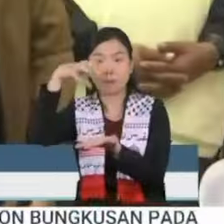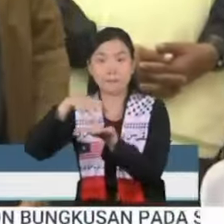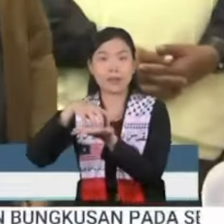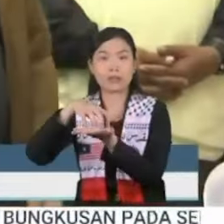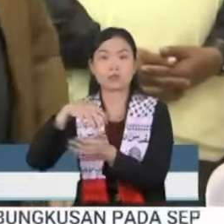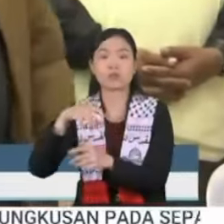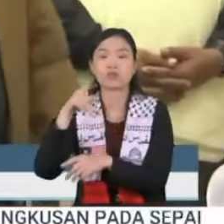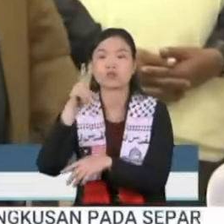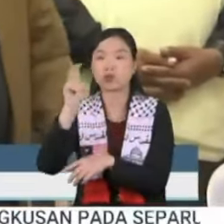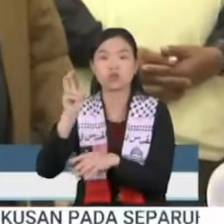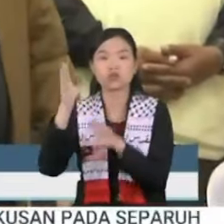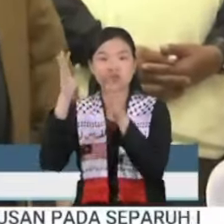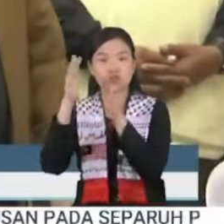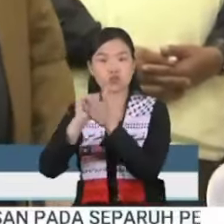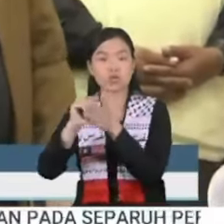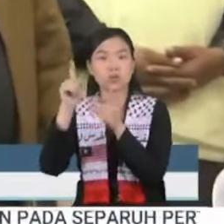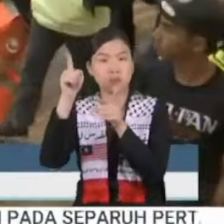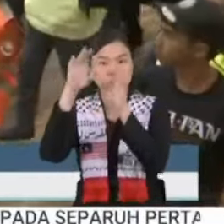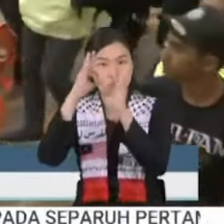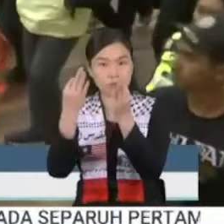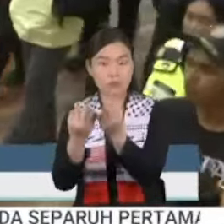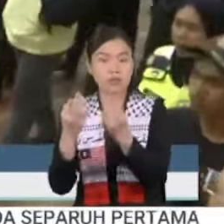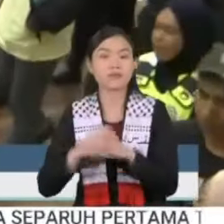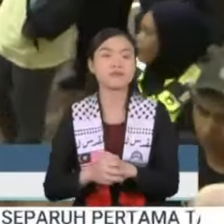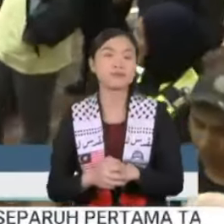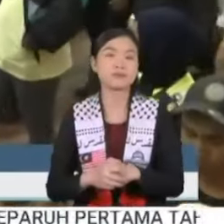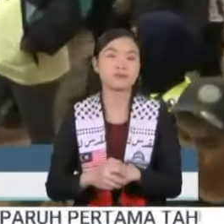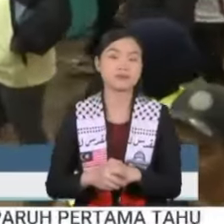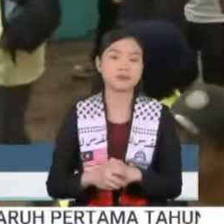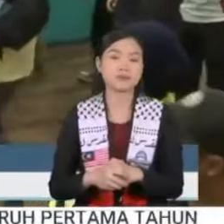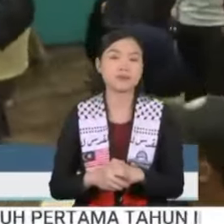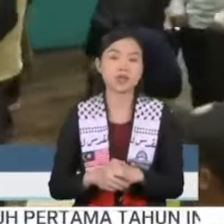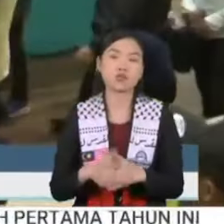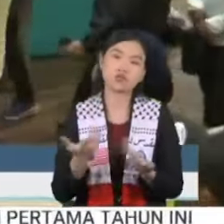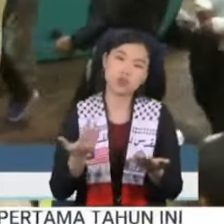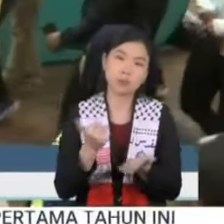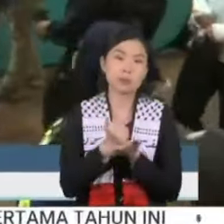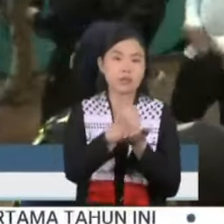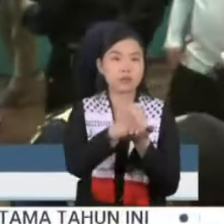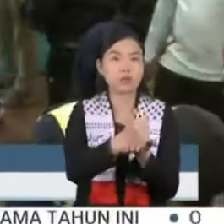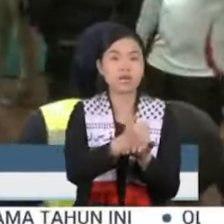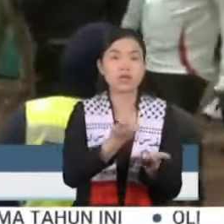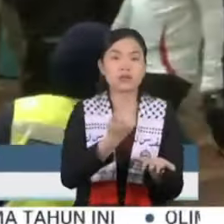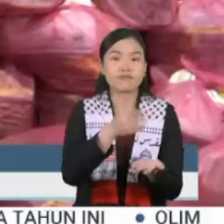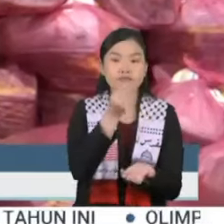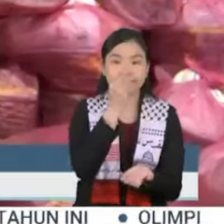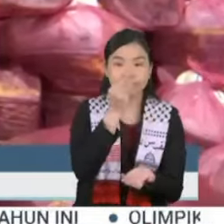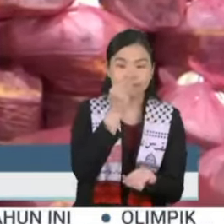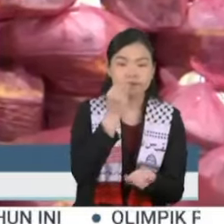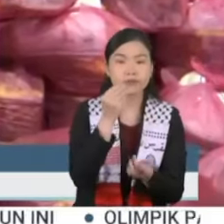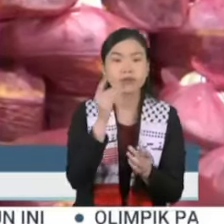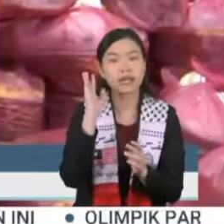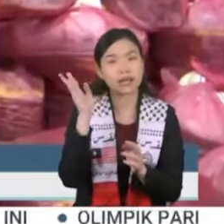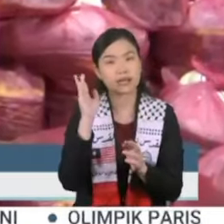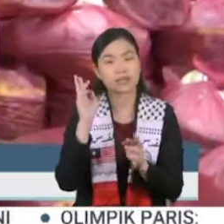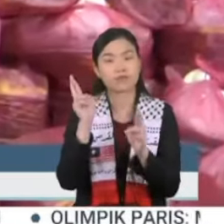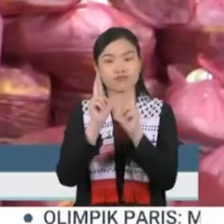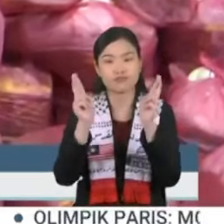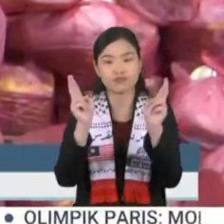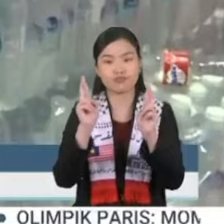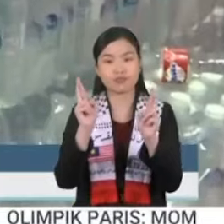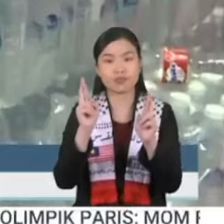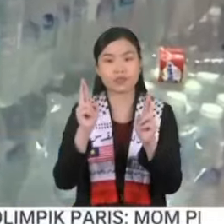yang lainnya seperti mana bantuan yang makanan dan bakul makanan juga akan disediakan oleh pihak Majlis